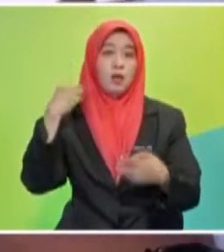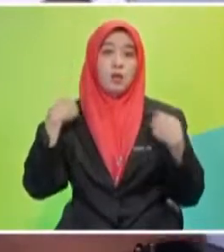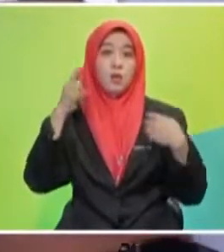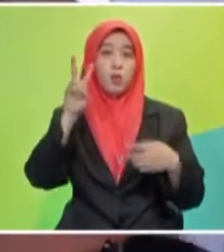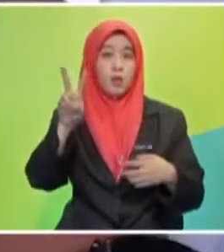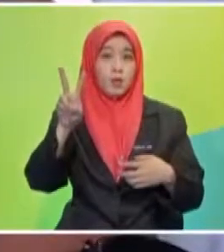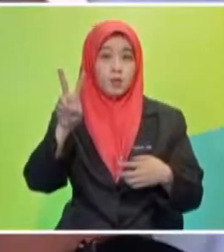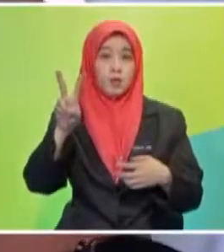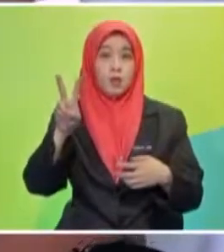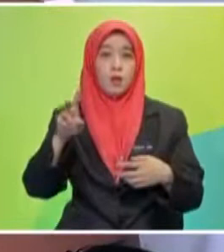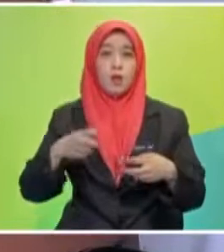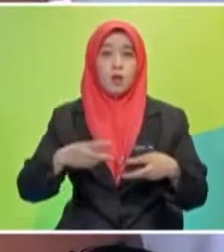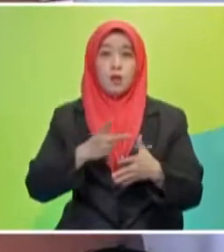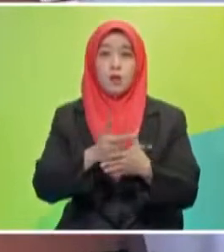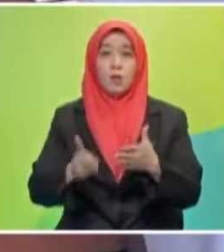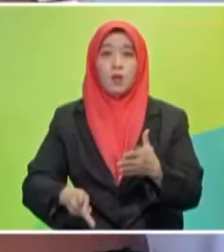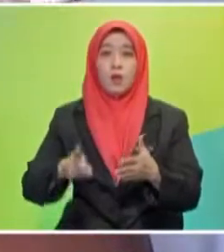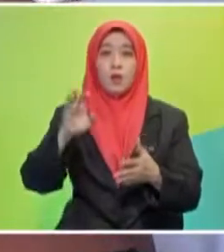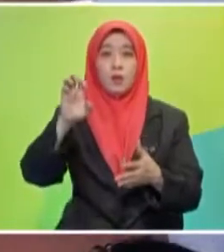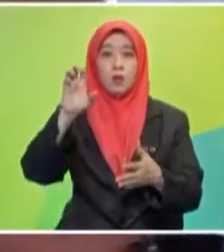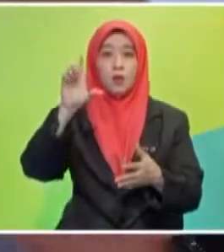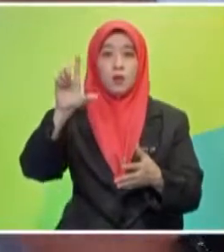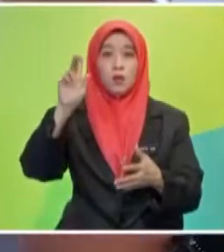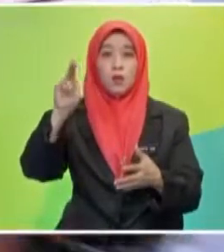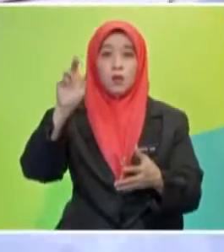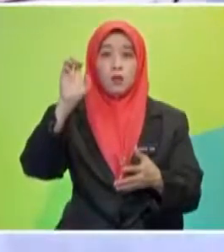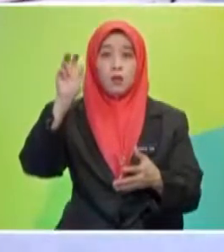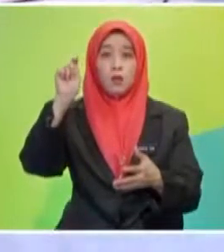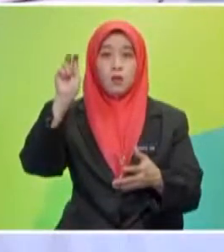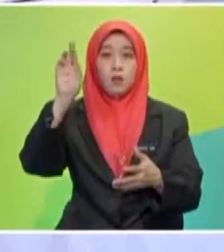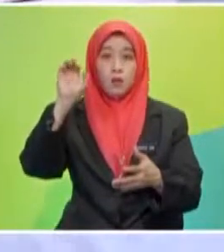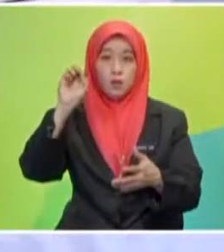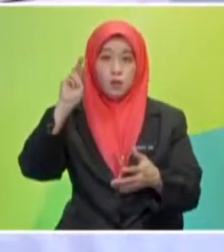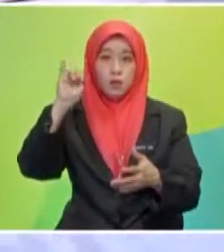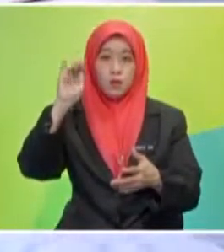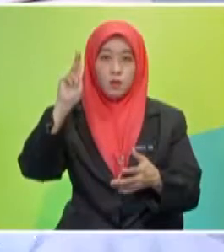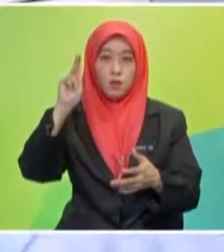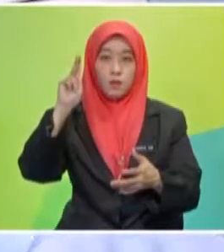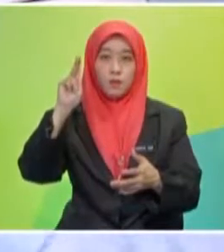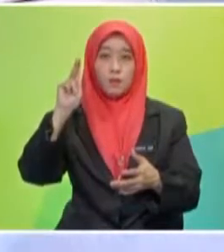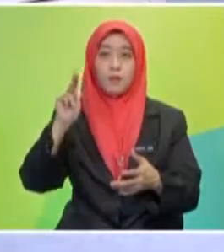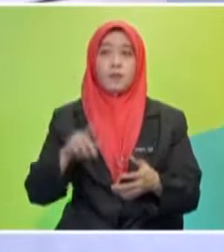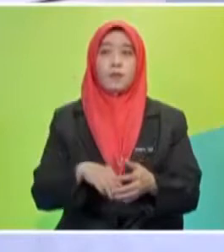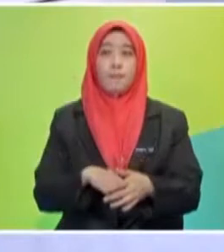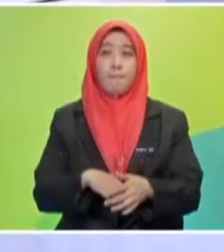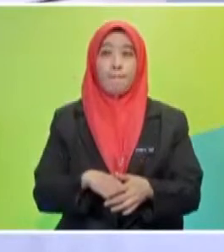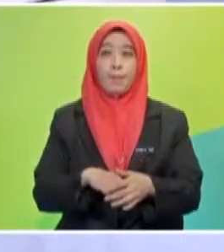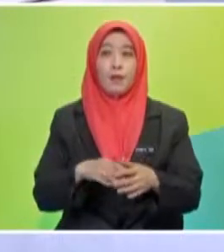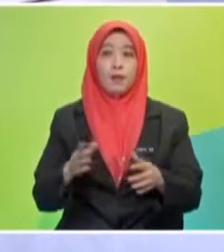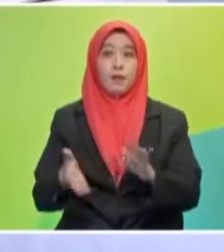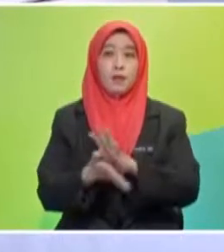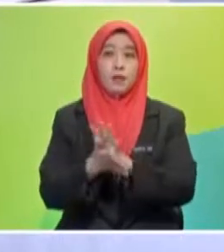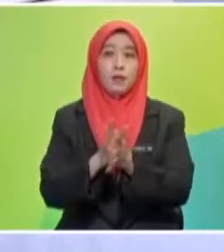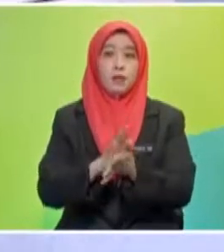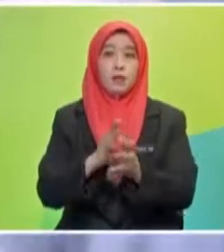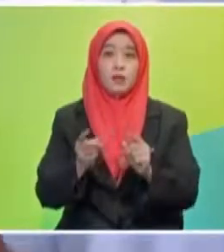yaitu komponen elektronik elektronika jadi kita my pilih yang depan ini tentu saja digabungkan untuk